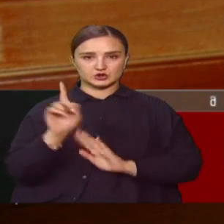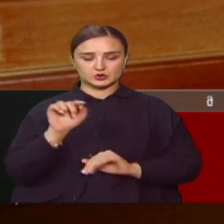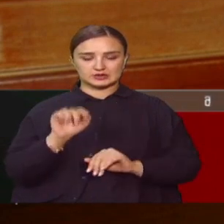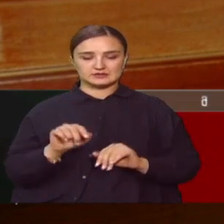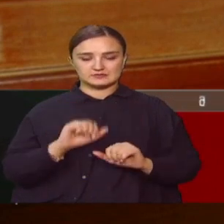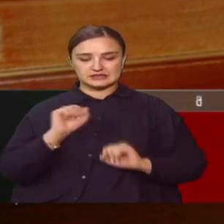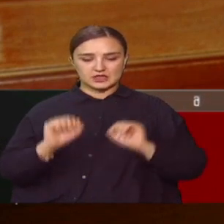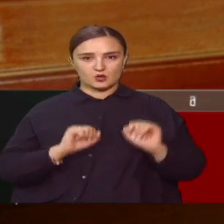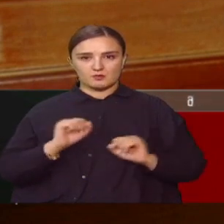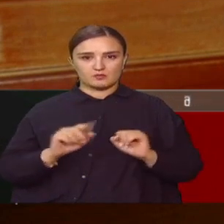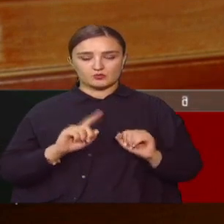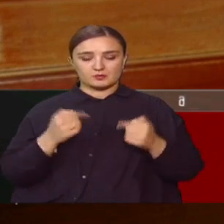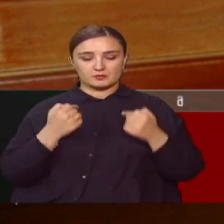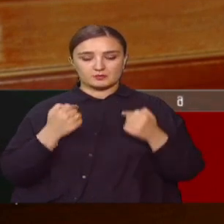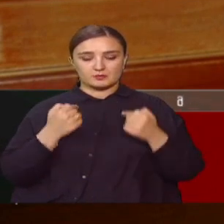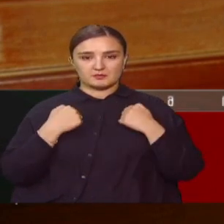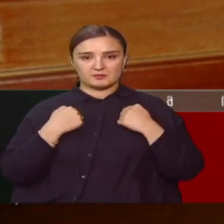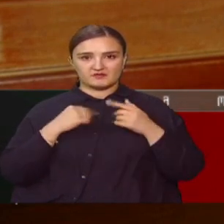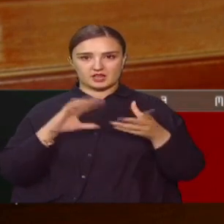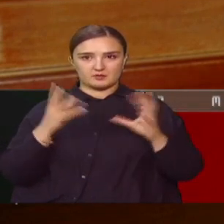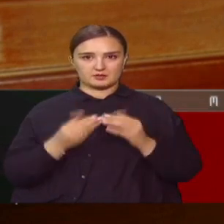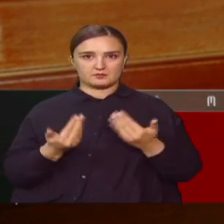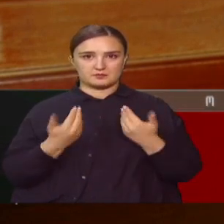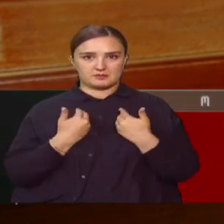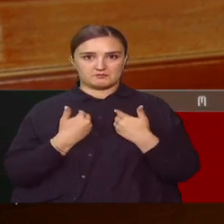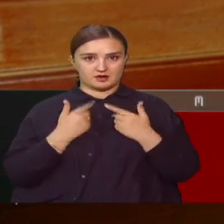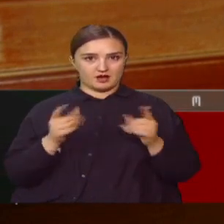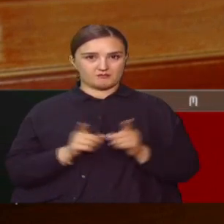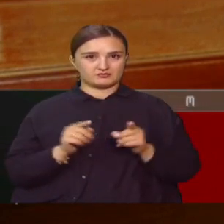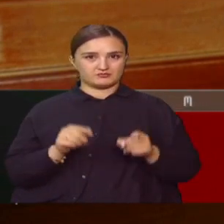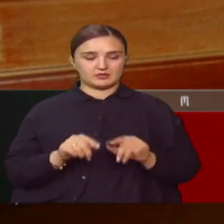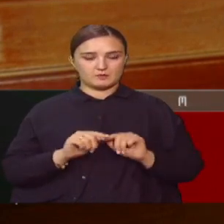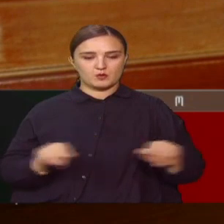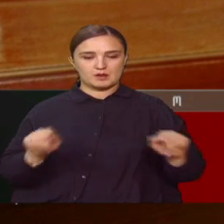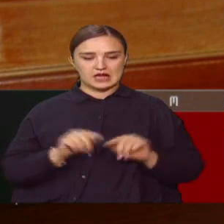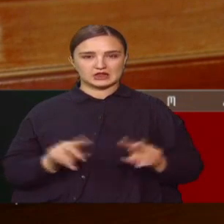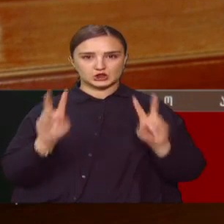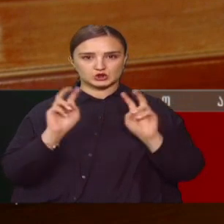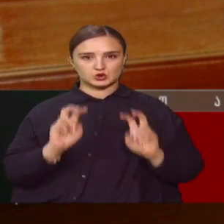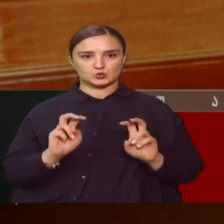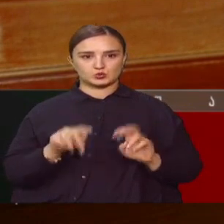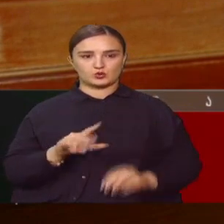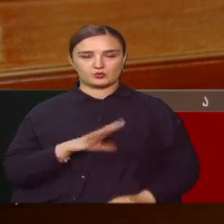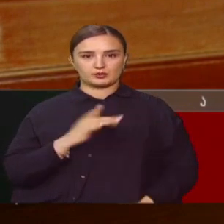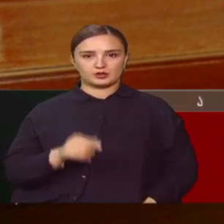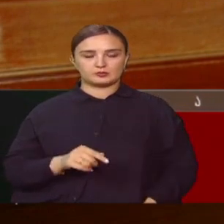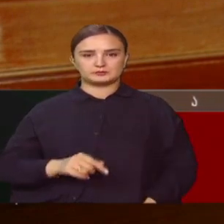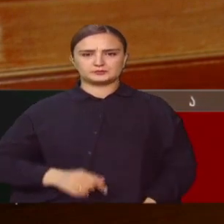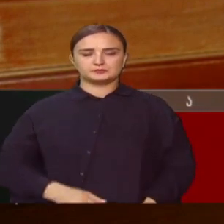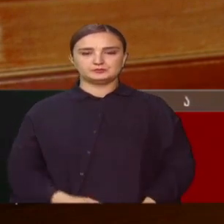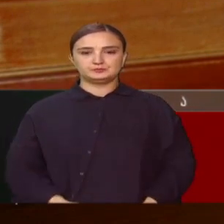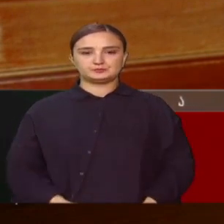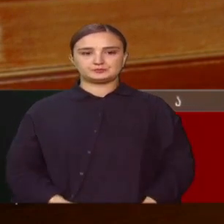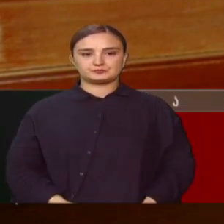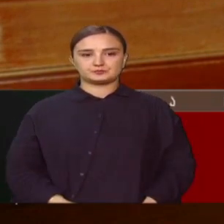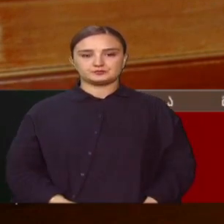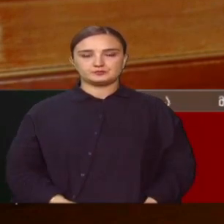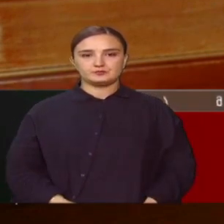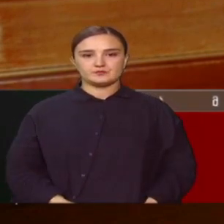ეს ცდელობები რომ მე მომაწერეთ ეს ყველაფერი და ისევ ეს პროპაგანდისტული სკასული ხო რომ ჩვენ აგერ